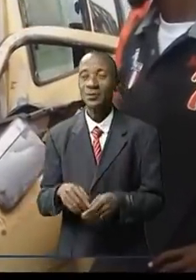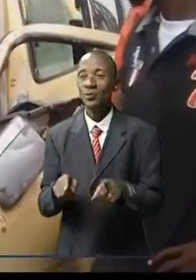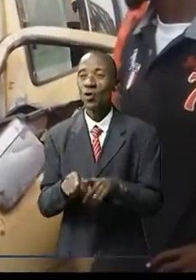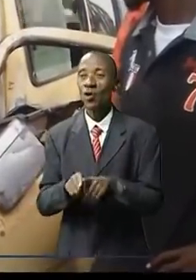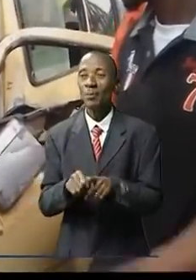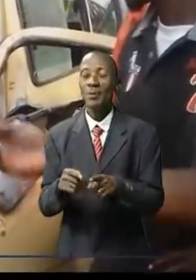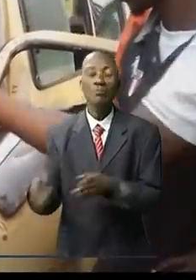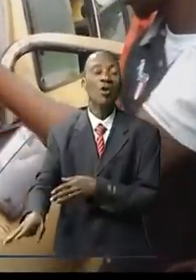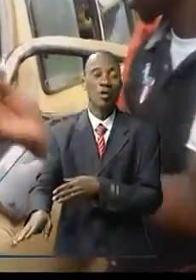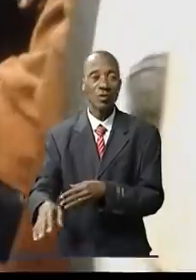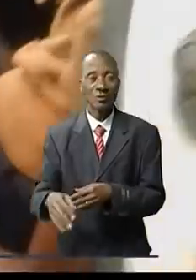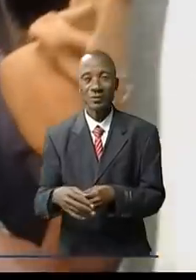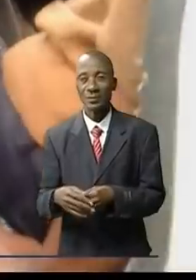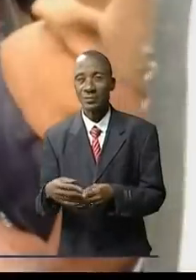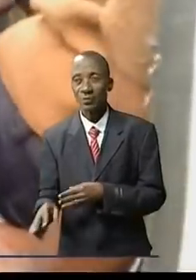le libérer.